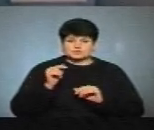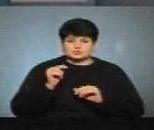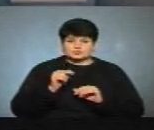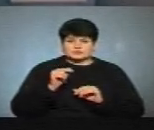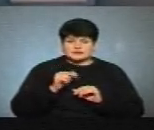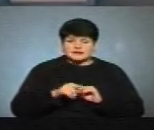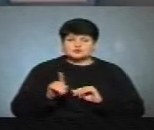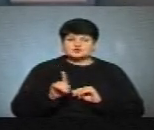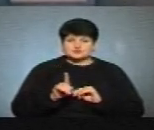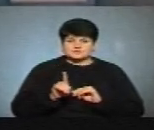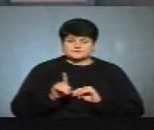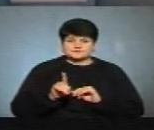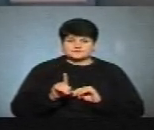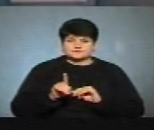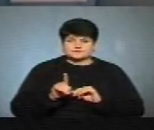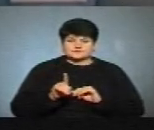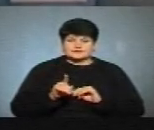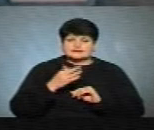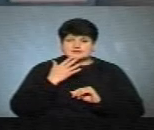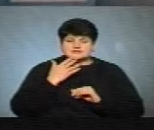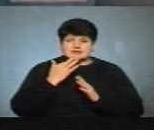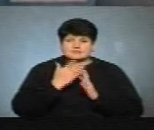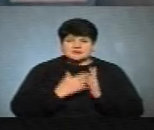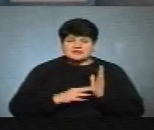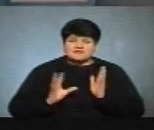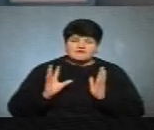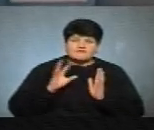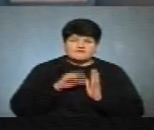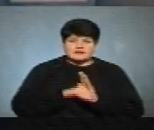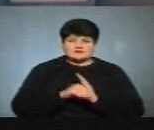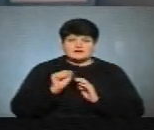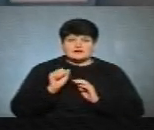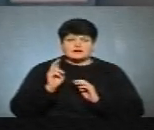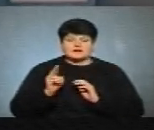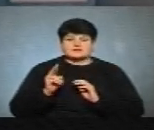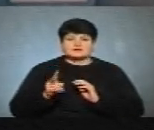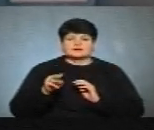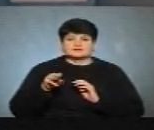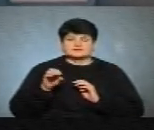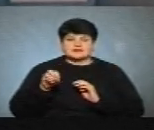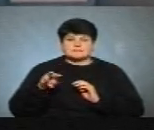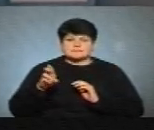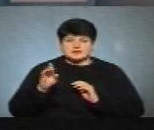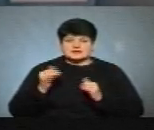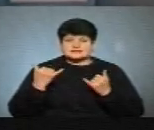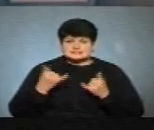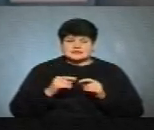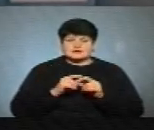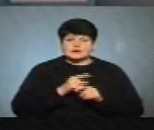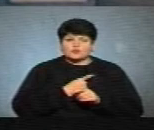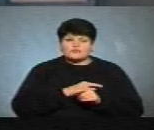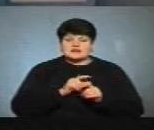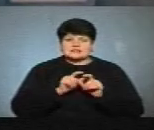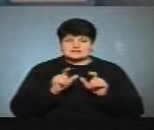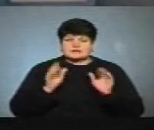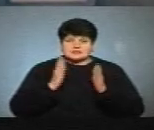дозволило те, що в національний перелік введено вже Актембра. І лікувальні заклади зараз мають можливість